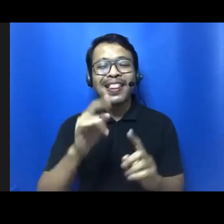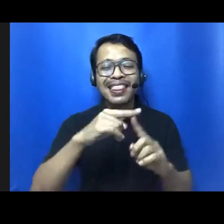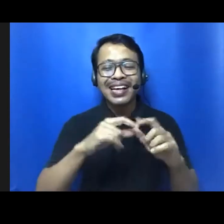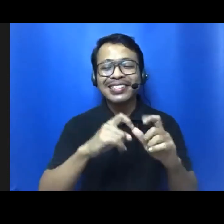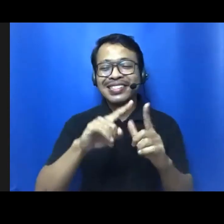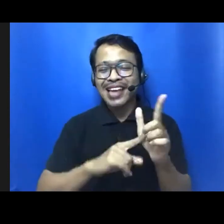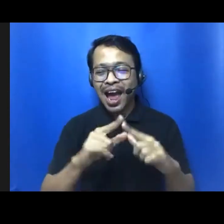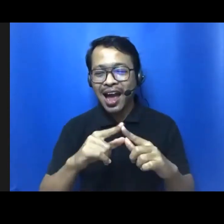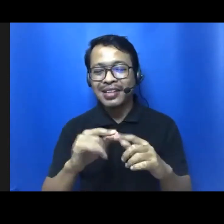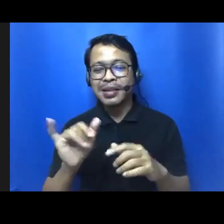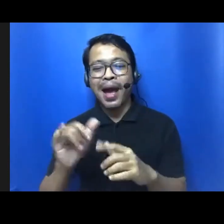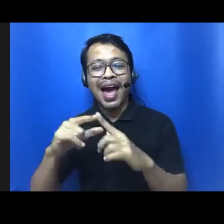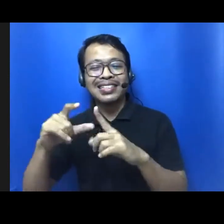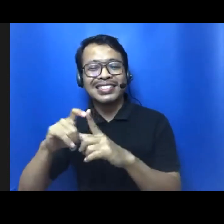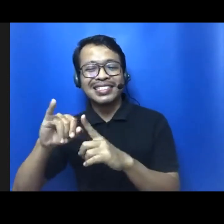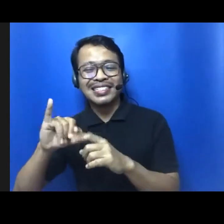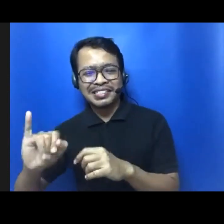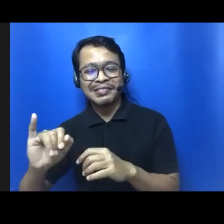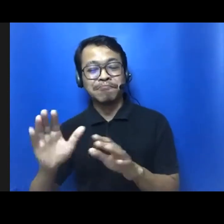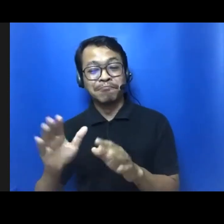tapi sebelum saya lupa, saya ingin menyapa